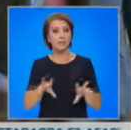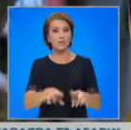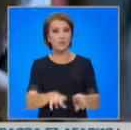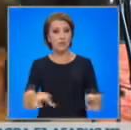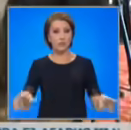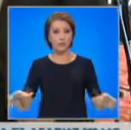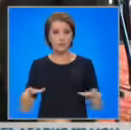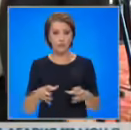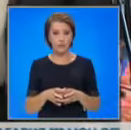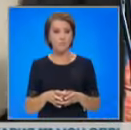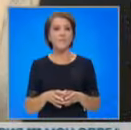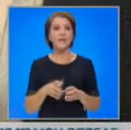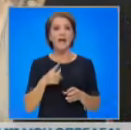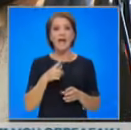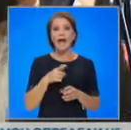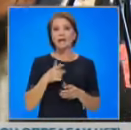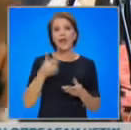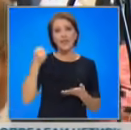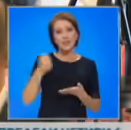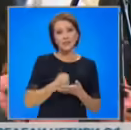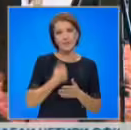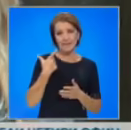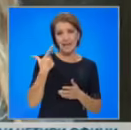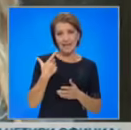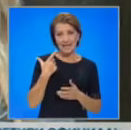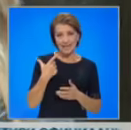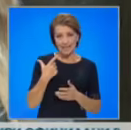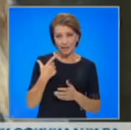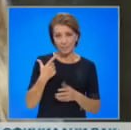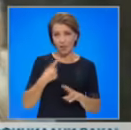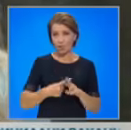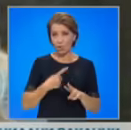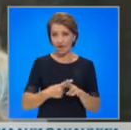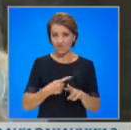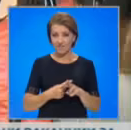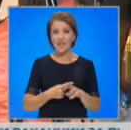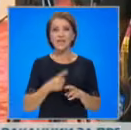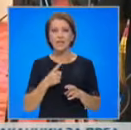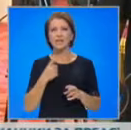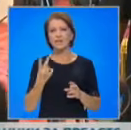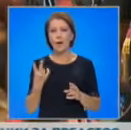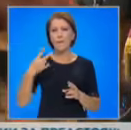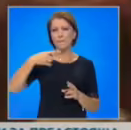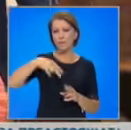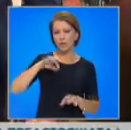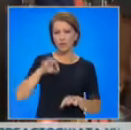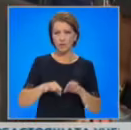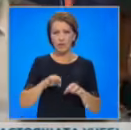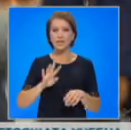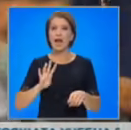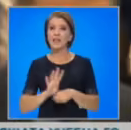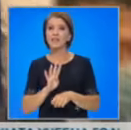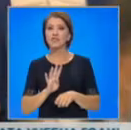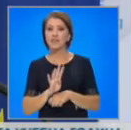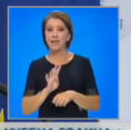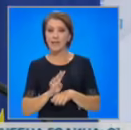обаче настояват за датата 7 ноември. Балотаж на 14, а не на 21, когато е последната конституционна възможност за